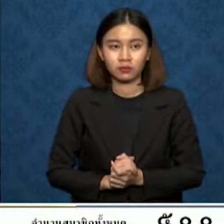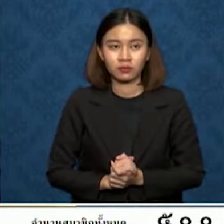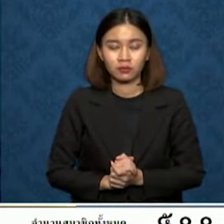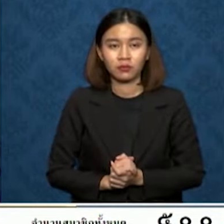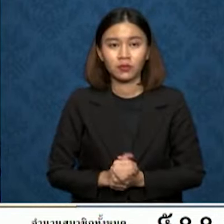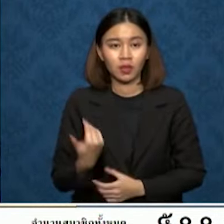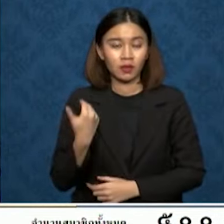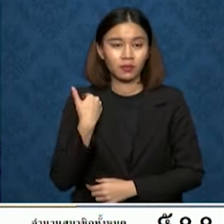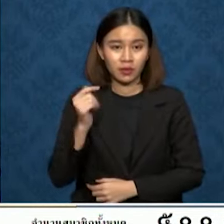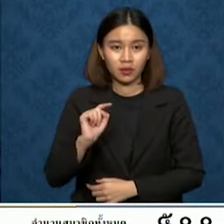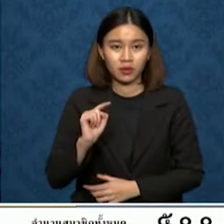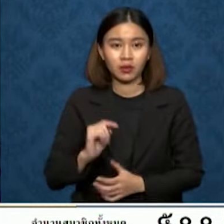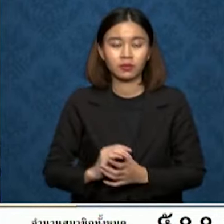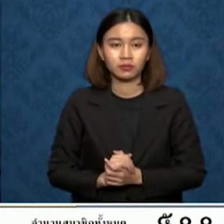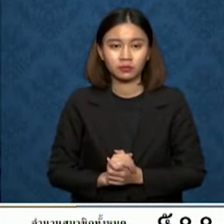มี